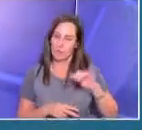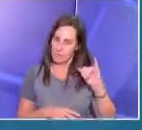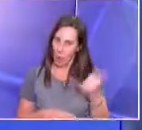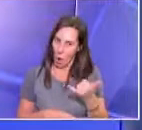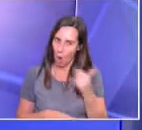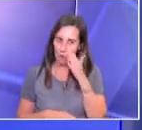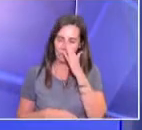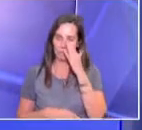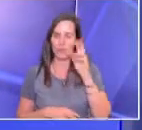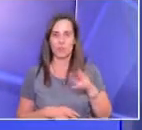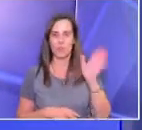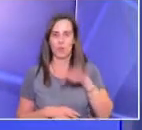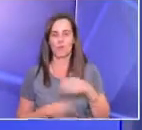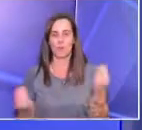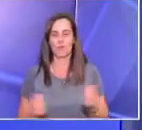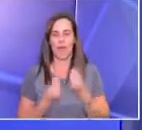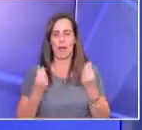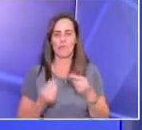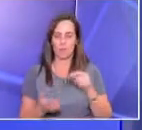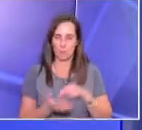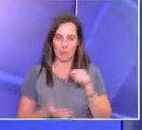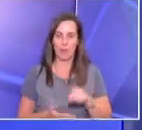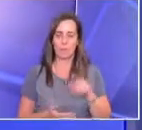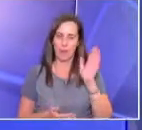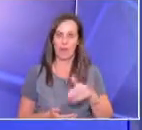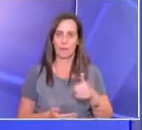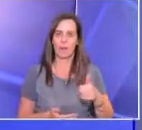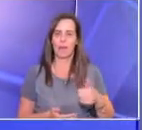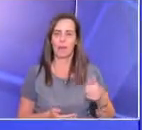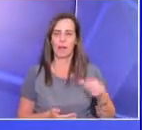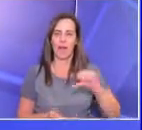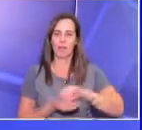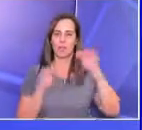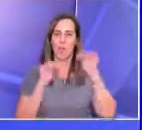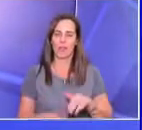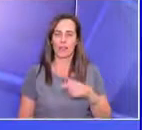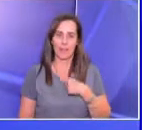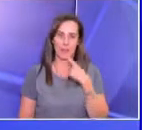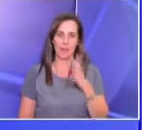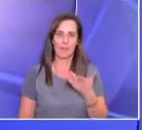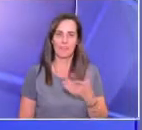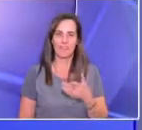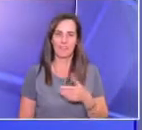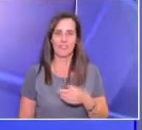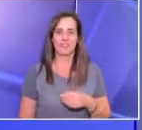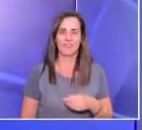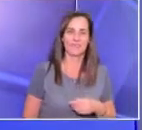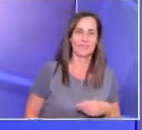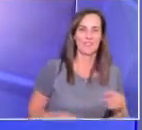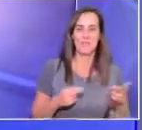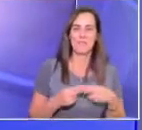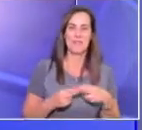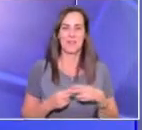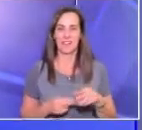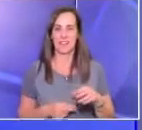נכון, אבל יש פה עוד פרמטרים, ובגללם גם העיר שוקעת. טוב, אז אני אגיד מה שאלה לי על החיוך על הפנים. בקרוב